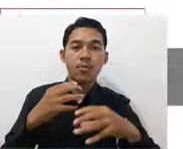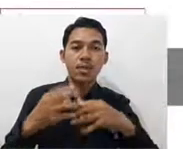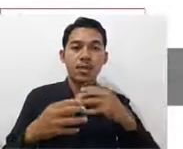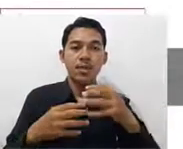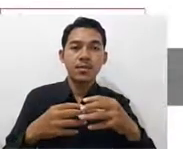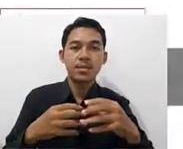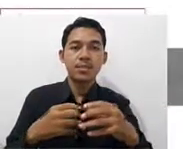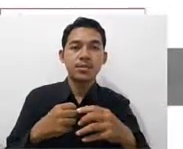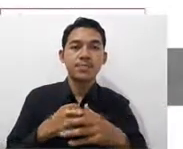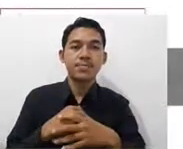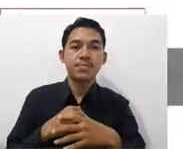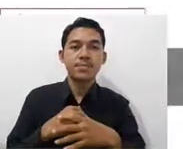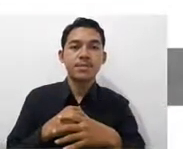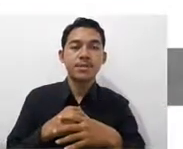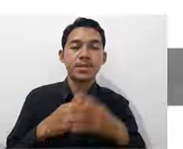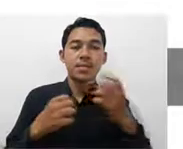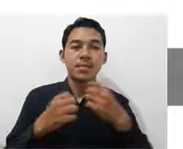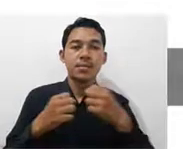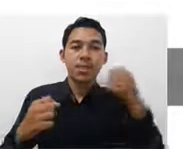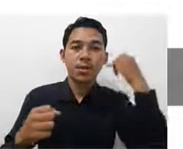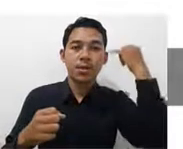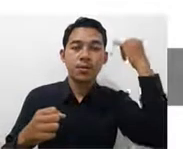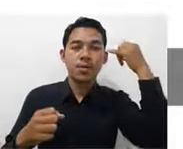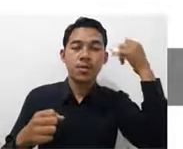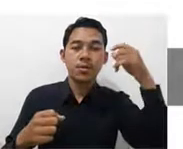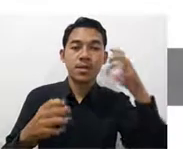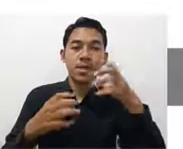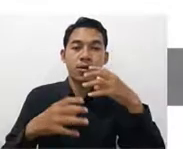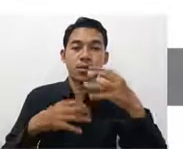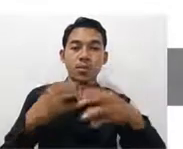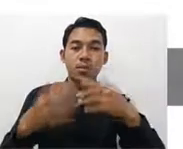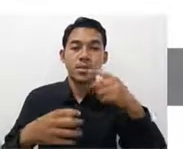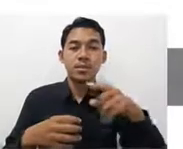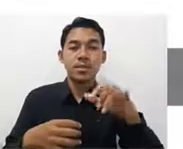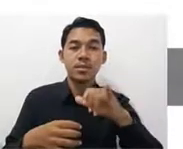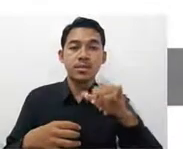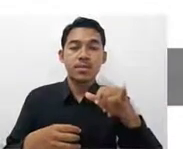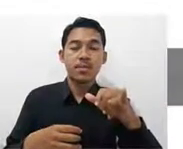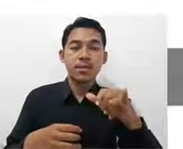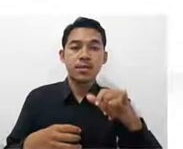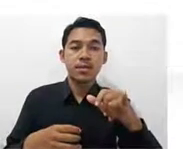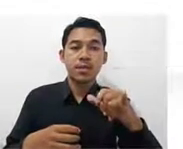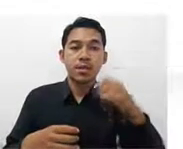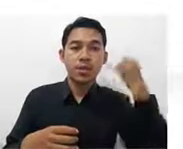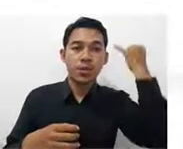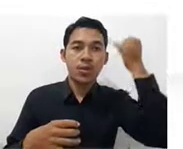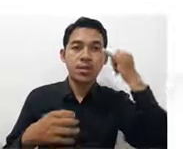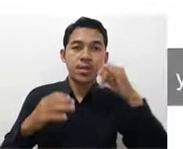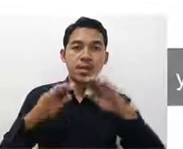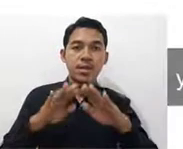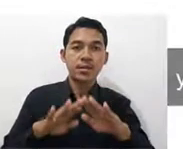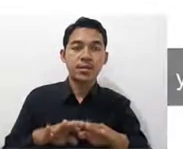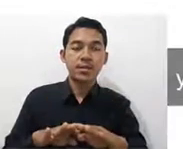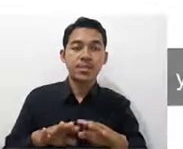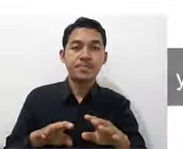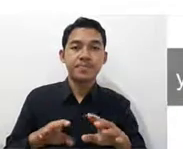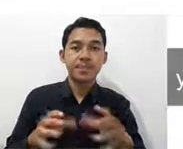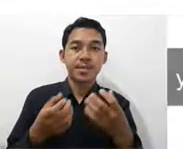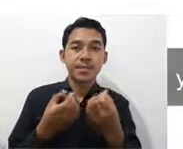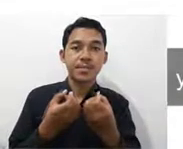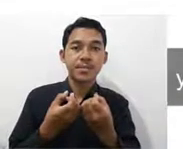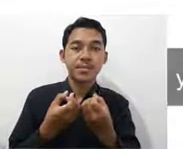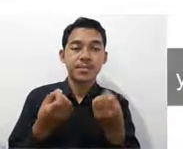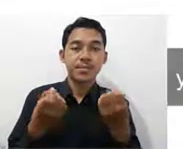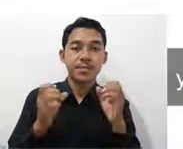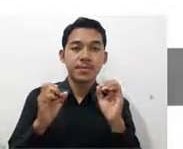gerbang logika kombinasi ini hampir sama ya dengan gerbang logika dasar. Yang membedakan itu